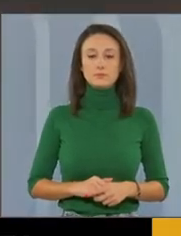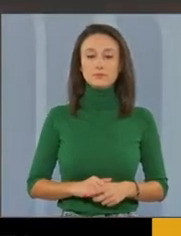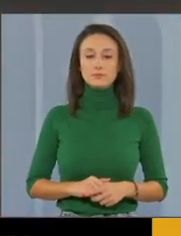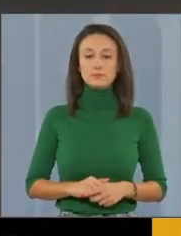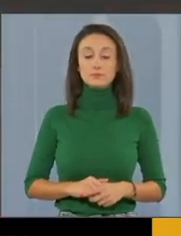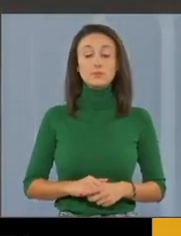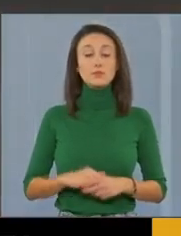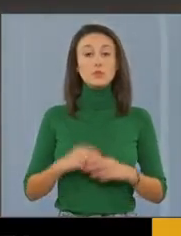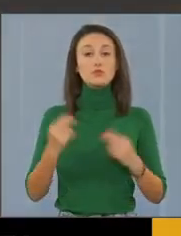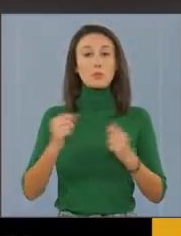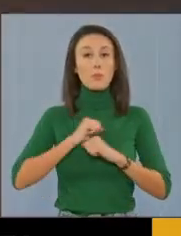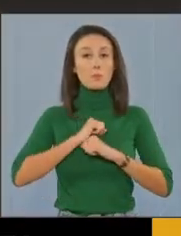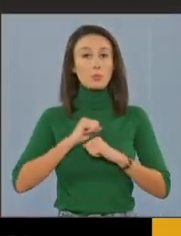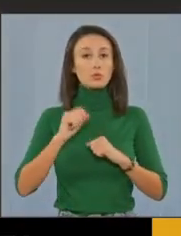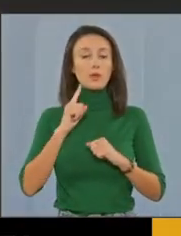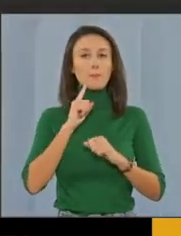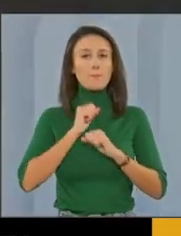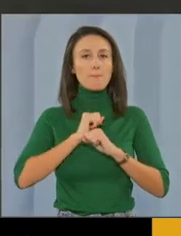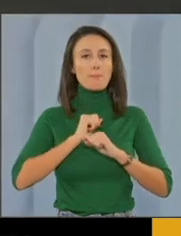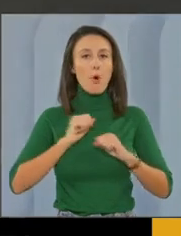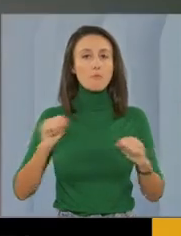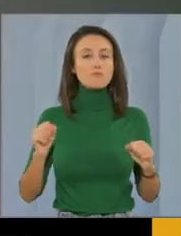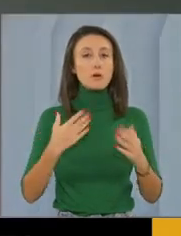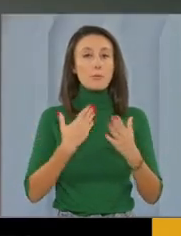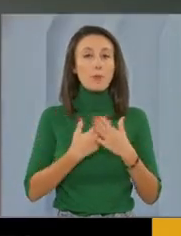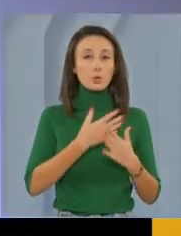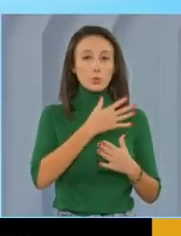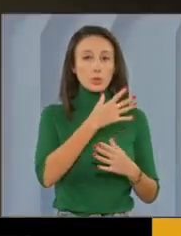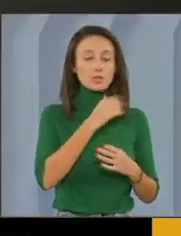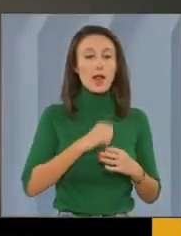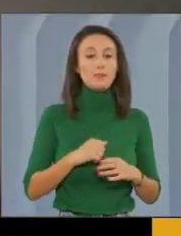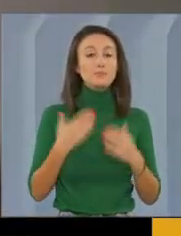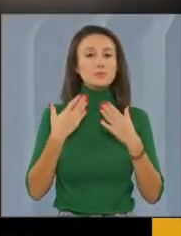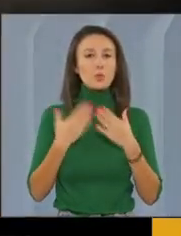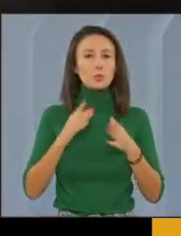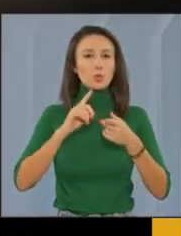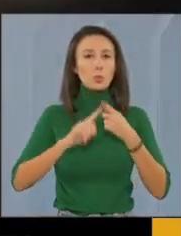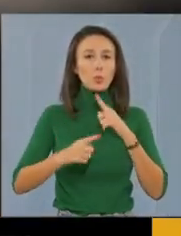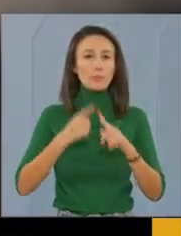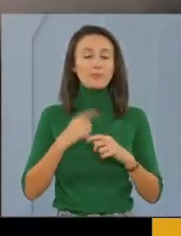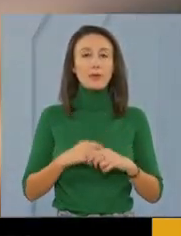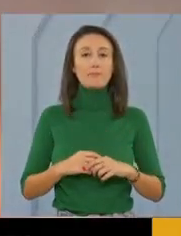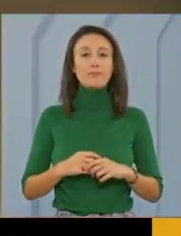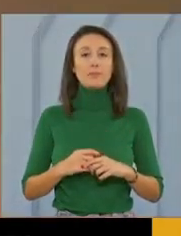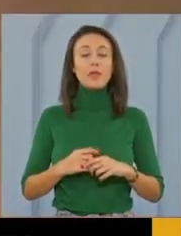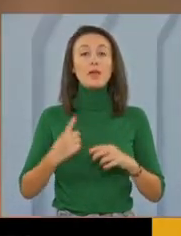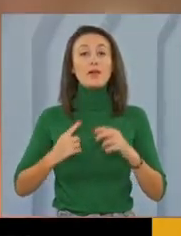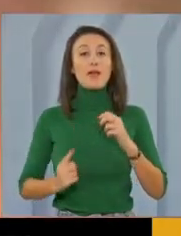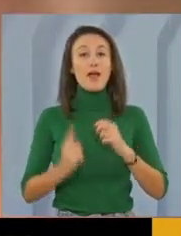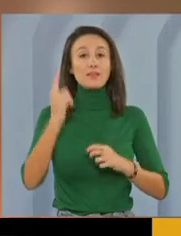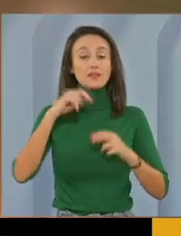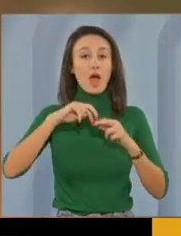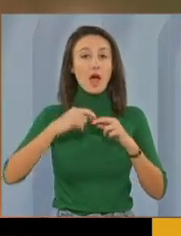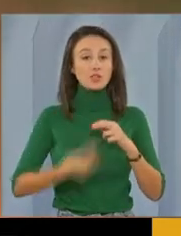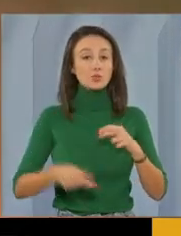Este cel mai puternic bombardament Hamas asupra Israelului de la începutul conflictului. O rachetă palestiniană lansată în timpul luptelor a căzut